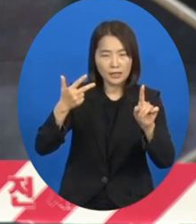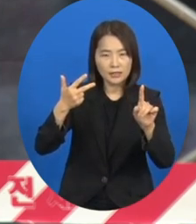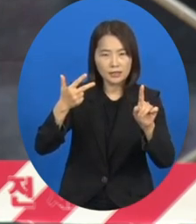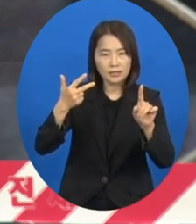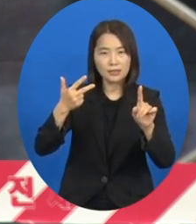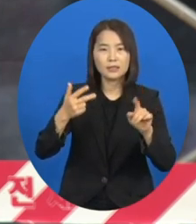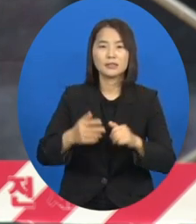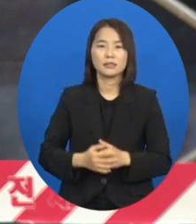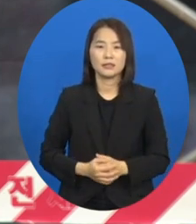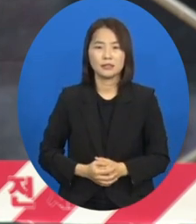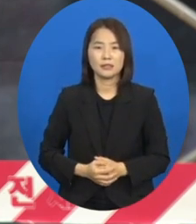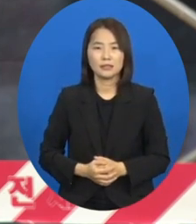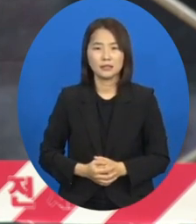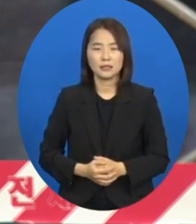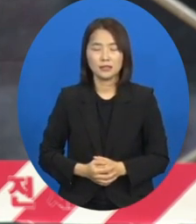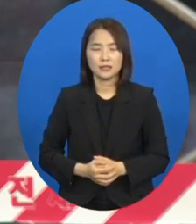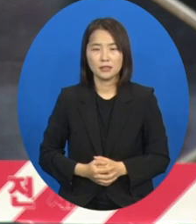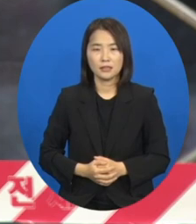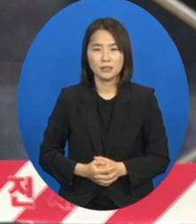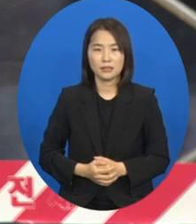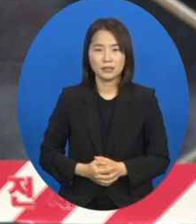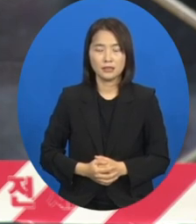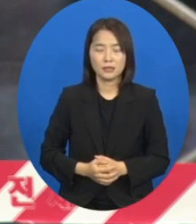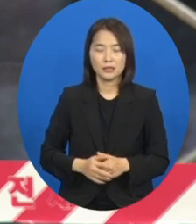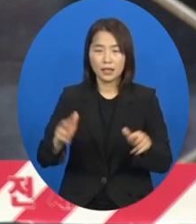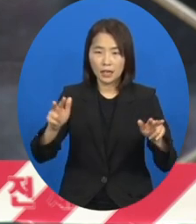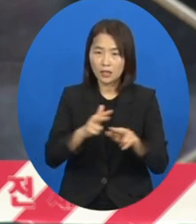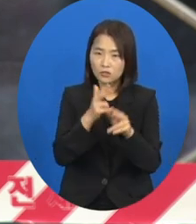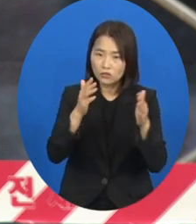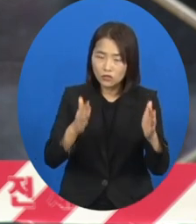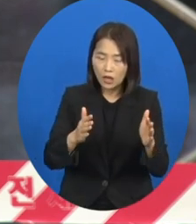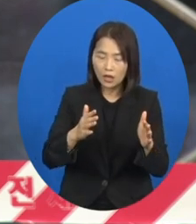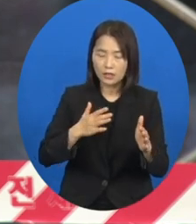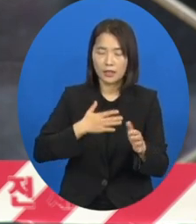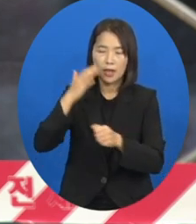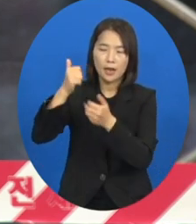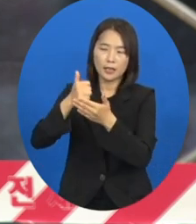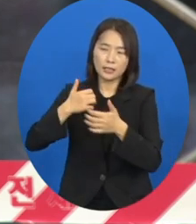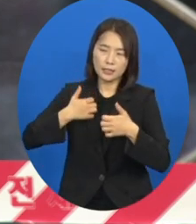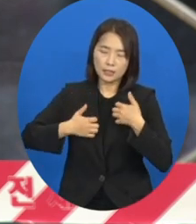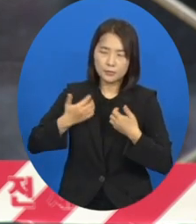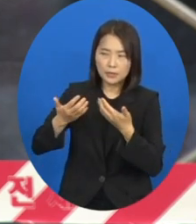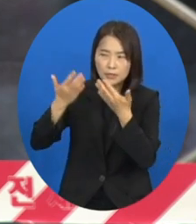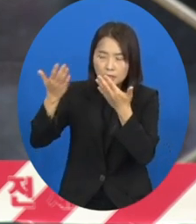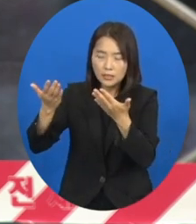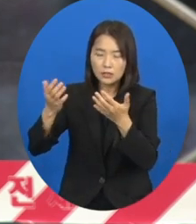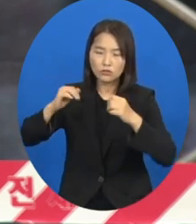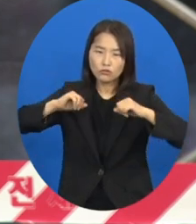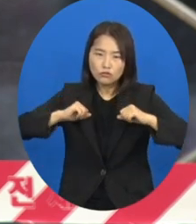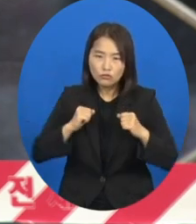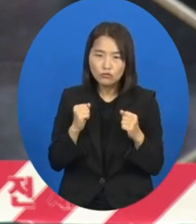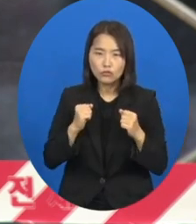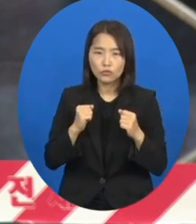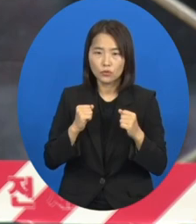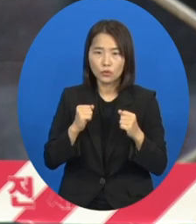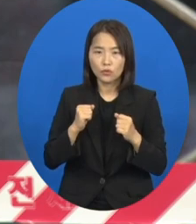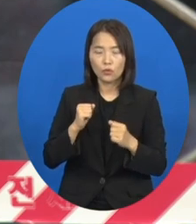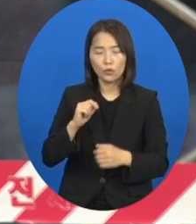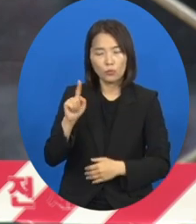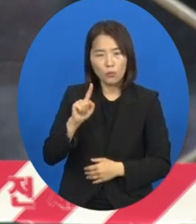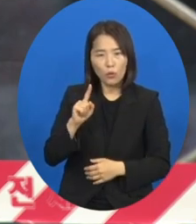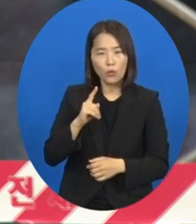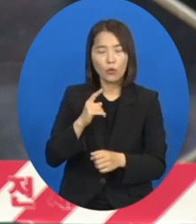가지씩이라도 오늘 이번 한 주간 내가 하나님을 기쁘시게 하는 순종, 무슨 순종을